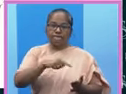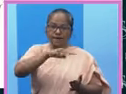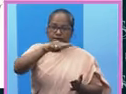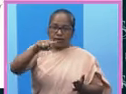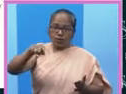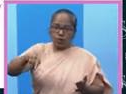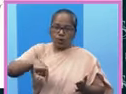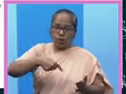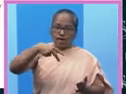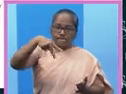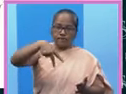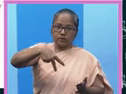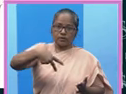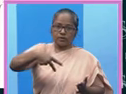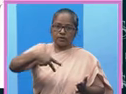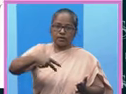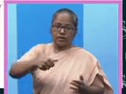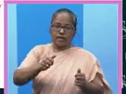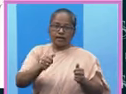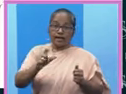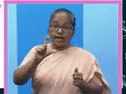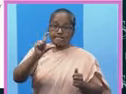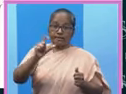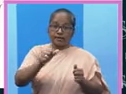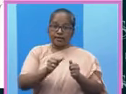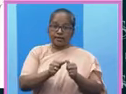வட்டக்கோண பகுதியின் பரப்பளவு என்னாச்சு,